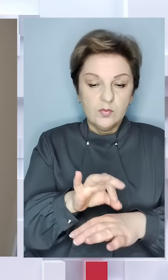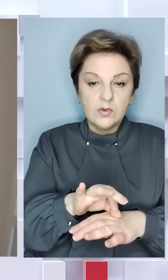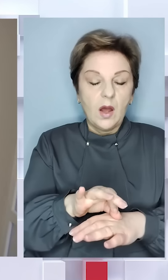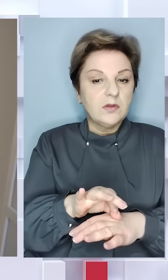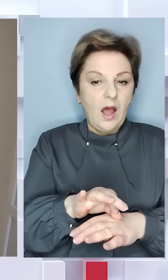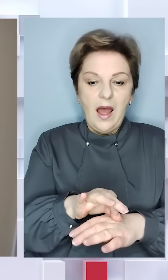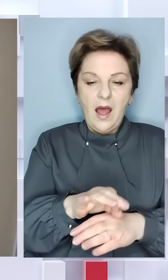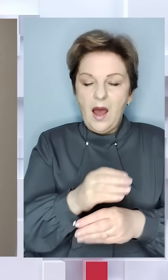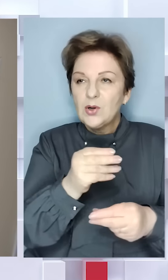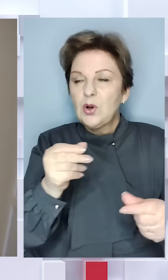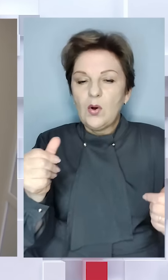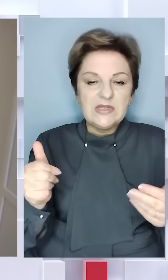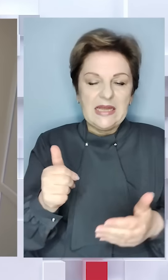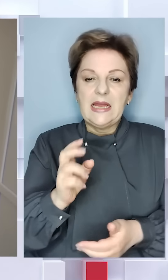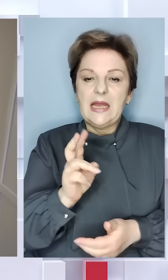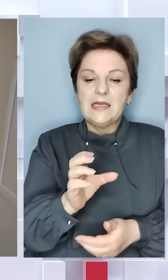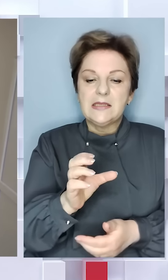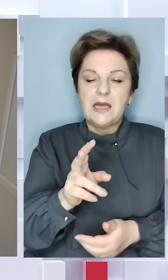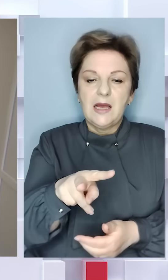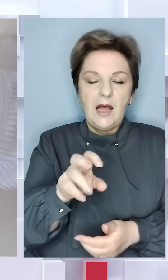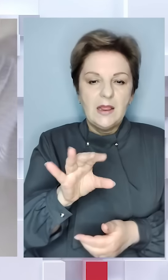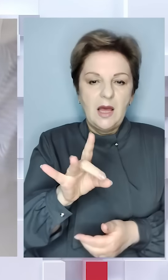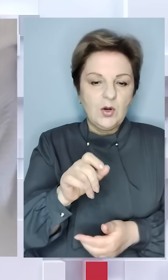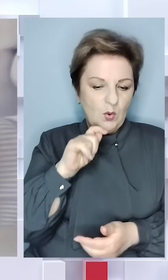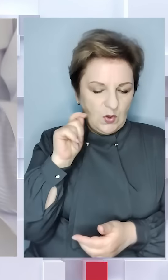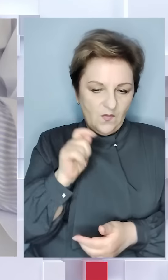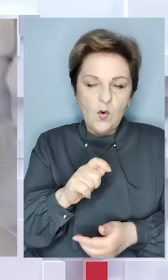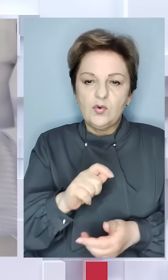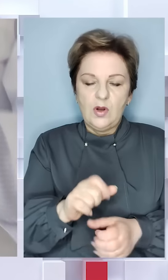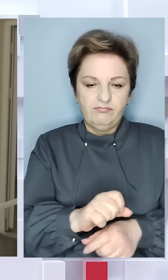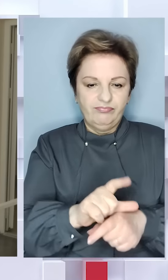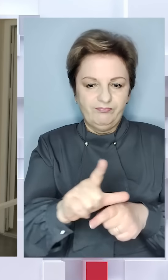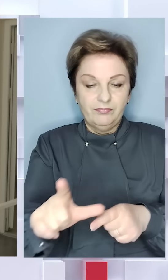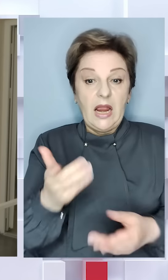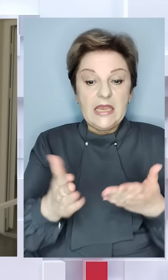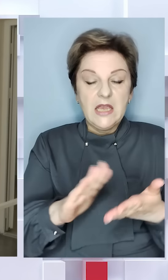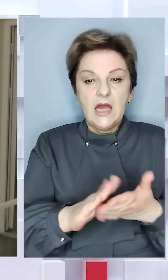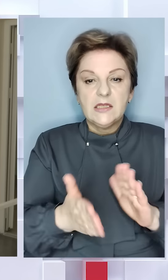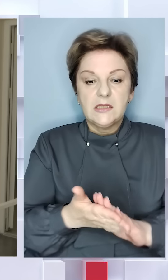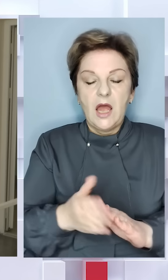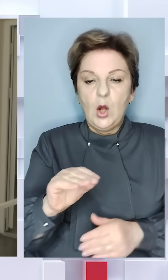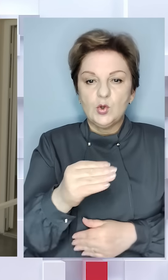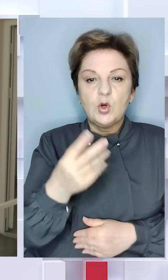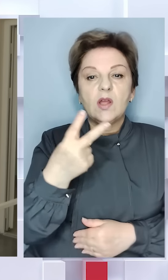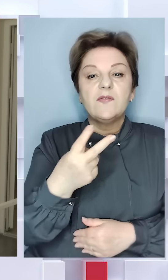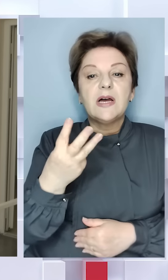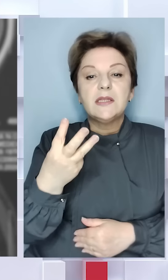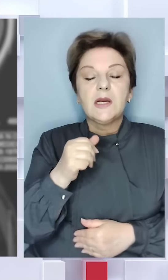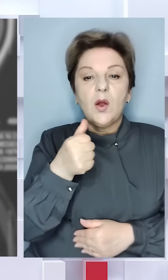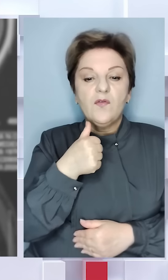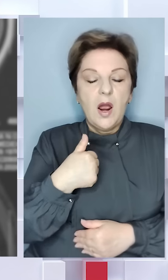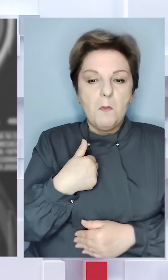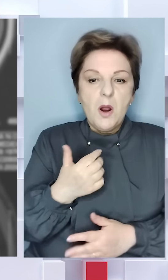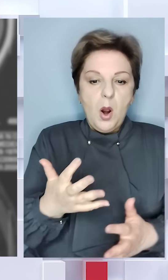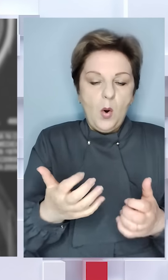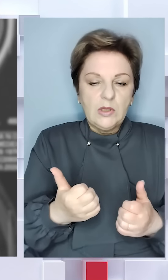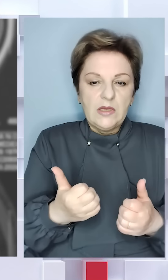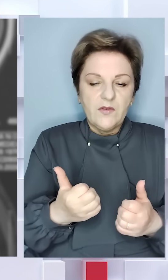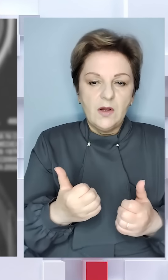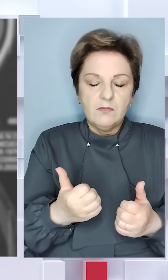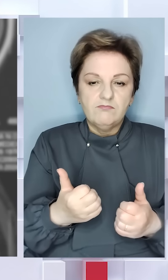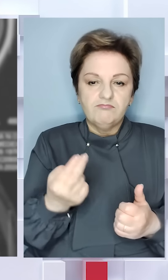на розсіяний склероз, в Україні зростає. Якщо станом на жовтень 2023 року ми отримали